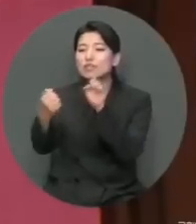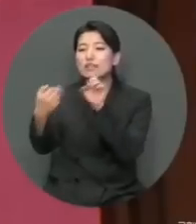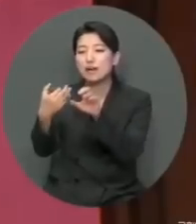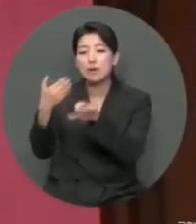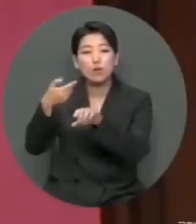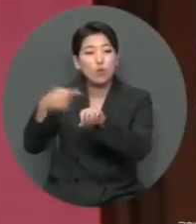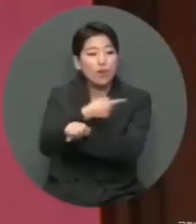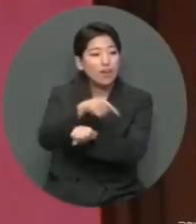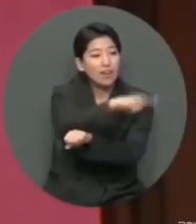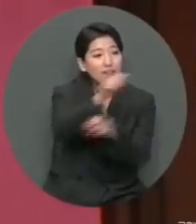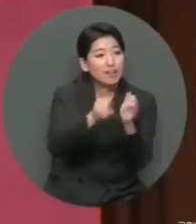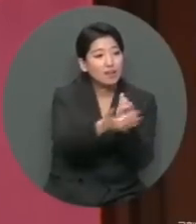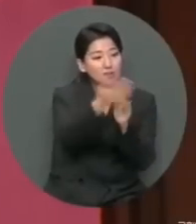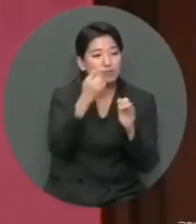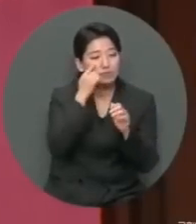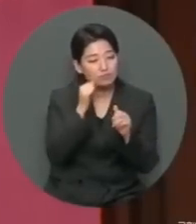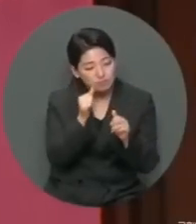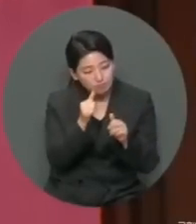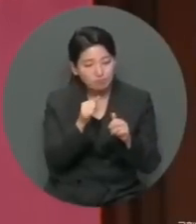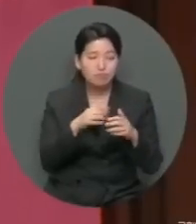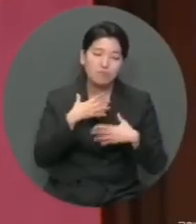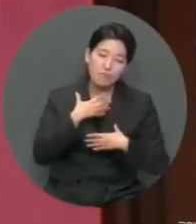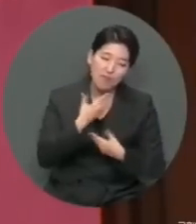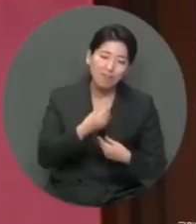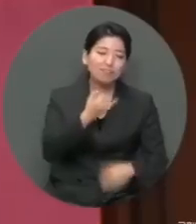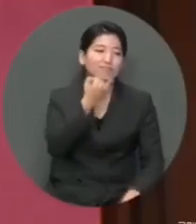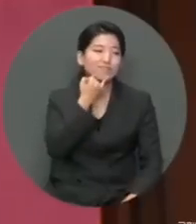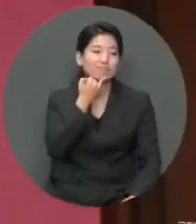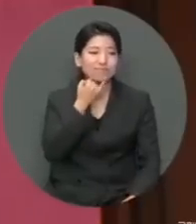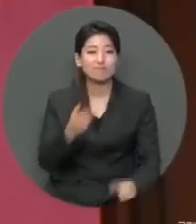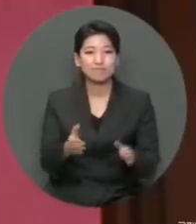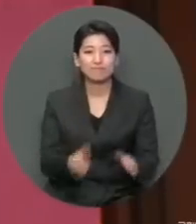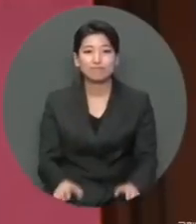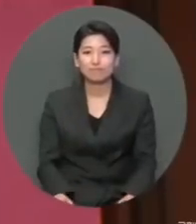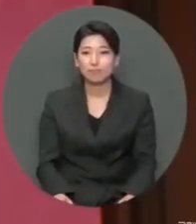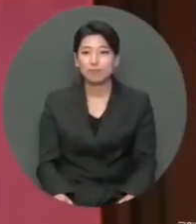있으셔도 좋고 그럴 것 같습니다. 네, 법무부 장관님.